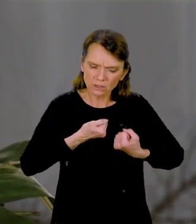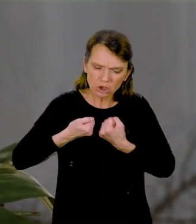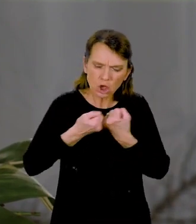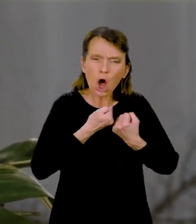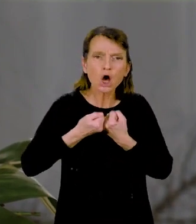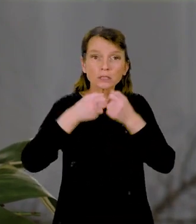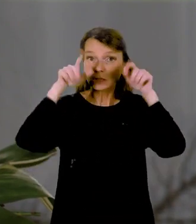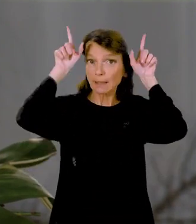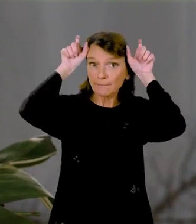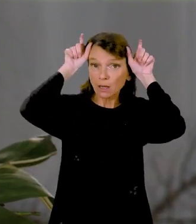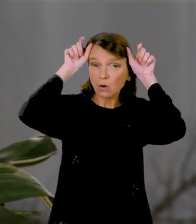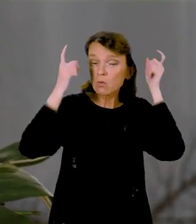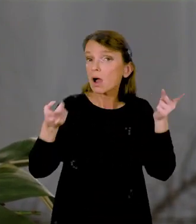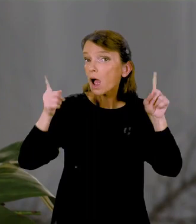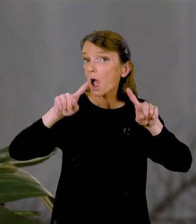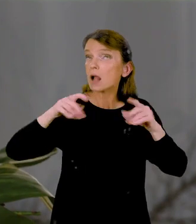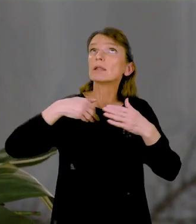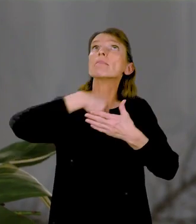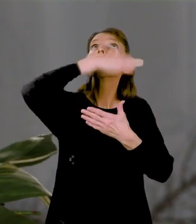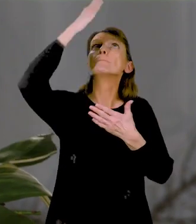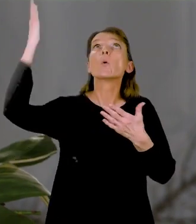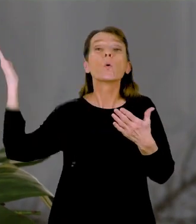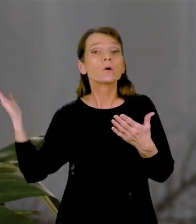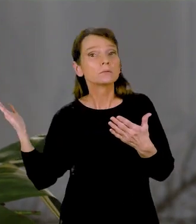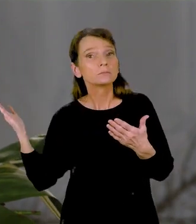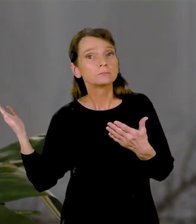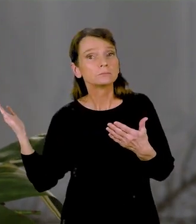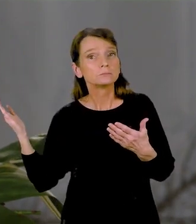ali pekel, ali nebo,